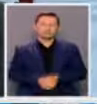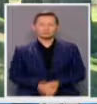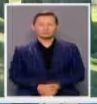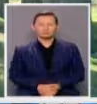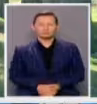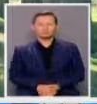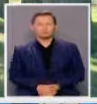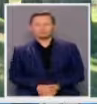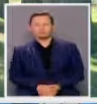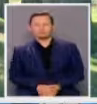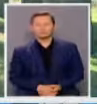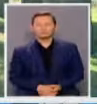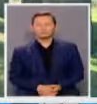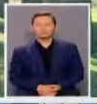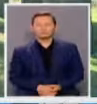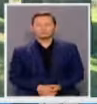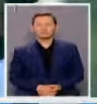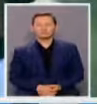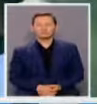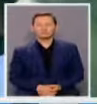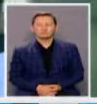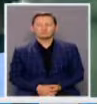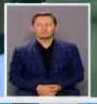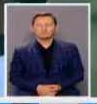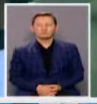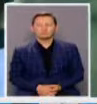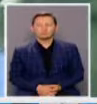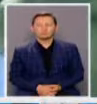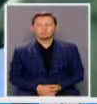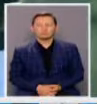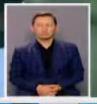Динара Жоламан қызы Талғат Қуанышев, жаңалықтар қызметі, Құрманғазы ауданынан.